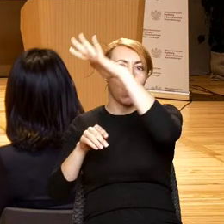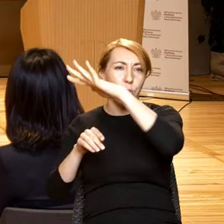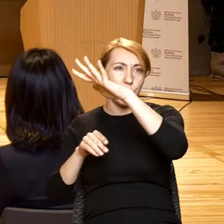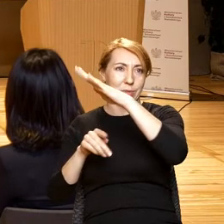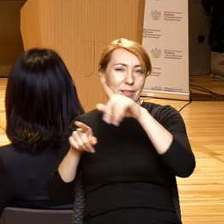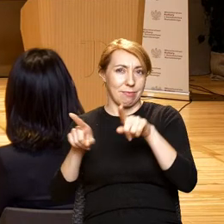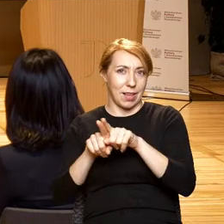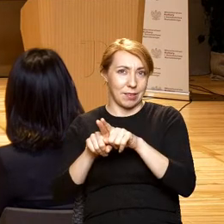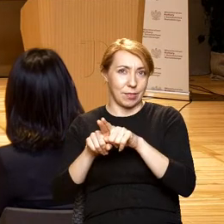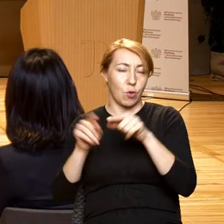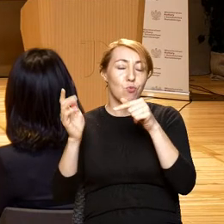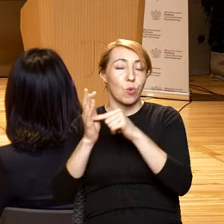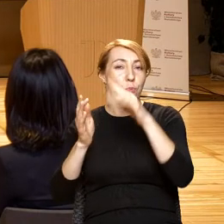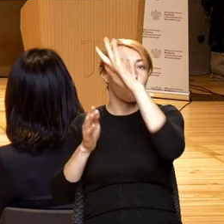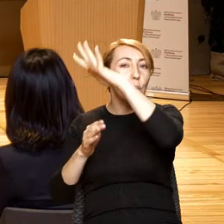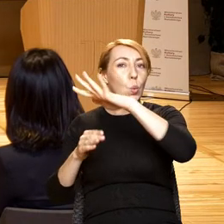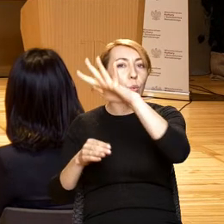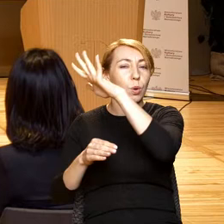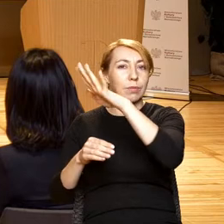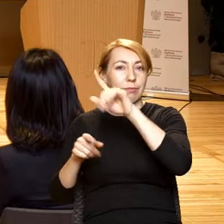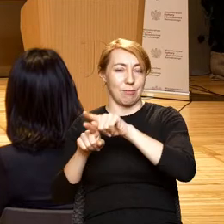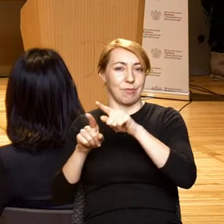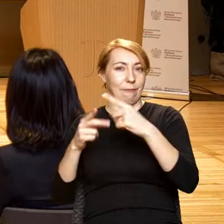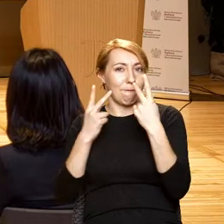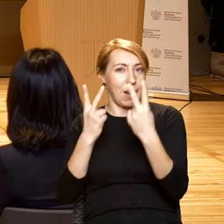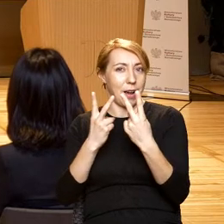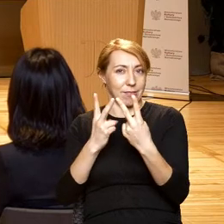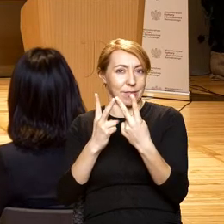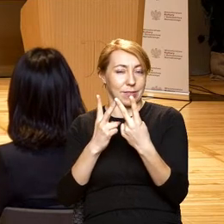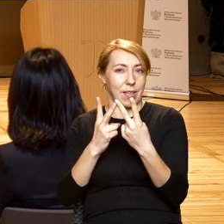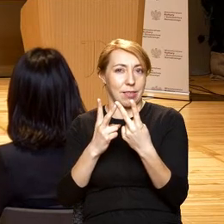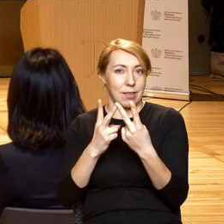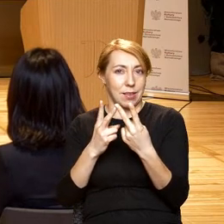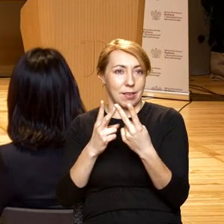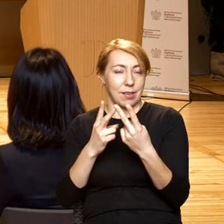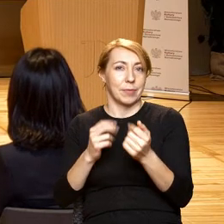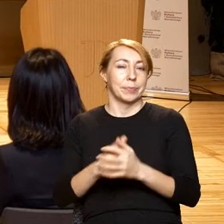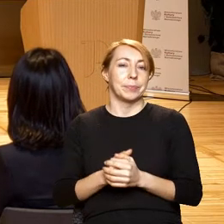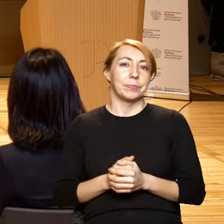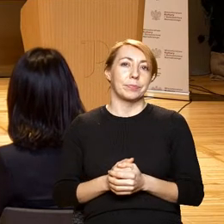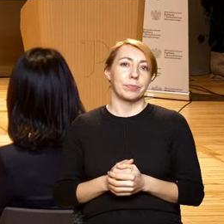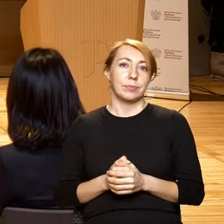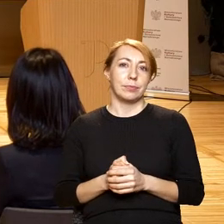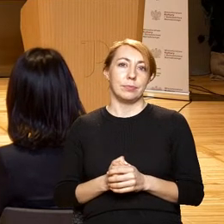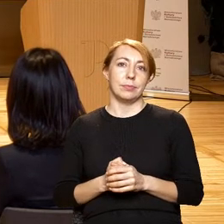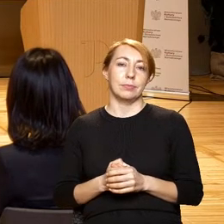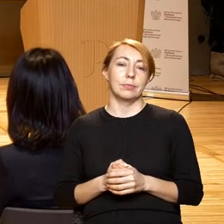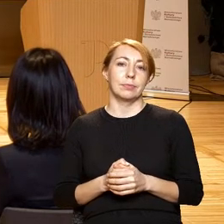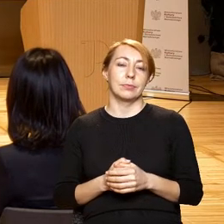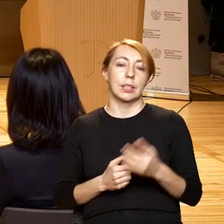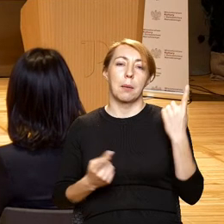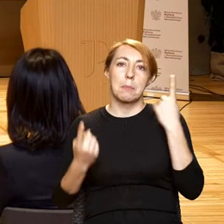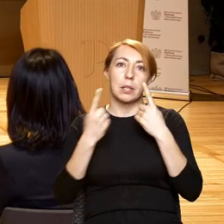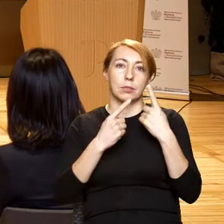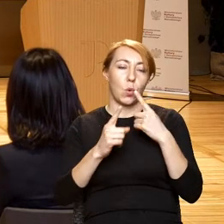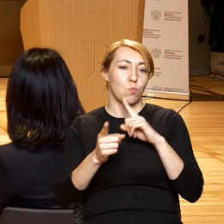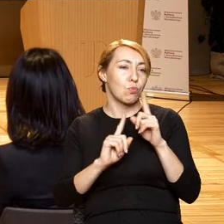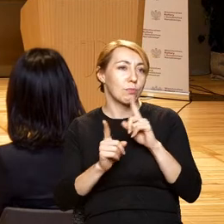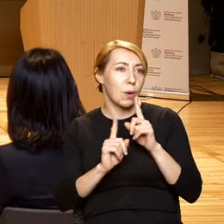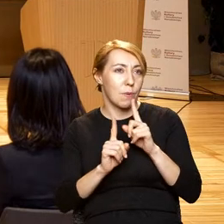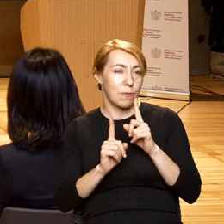tchnienie północy też zaczyna być szalenie ważne i istotne. Myślę, że rozmowa